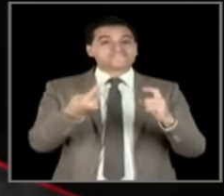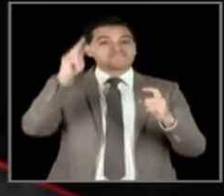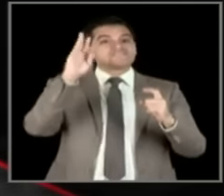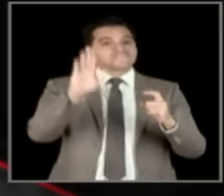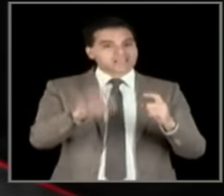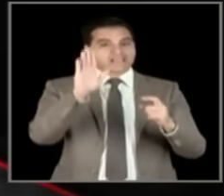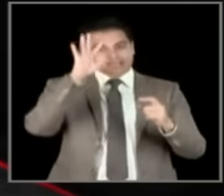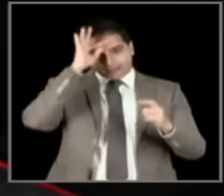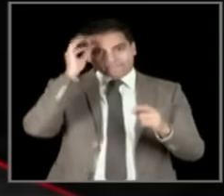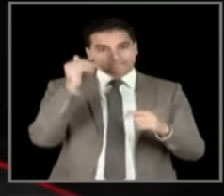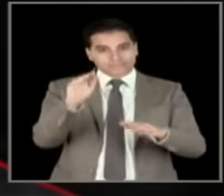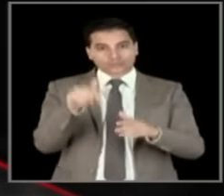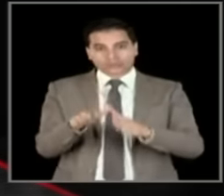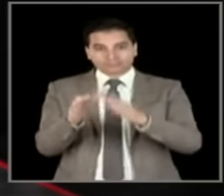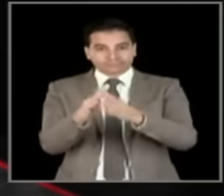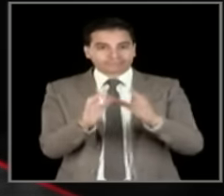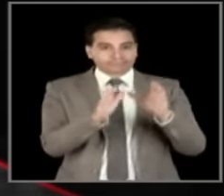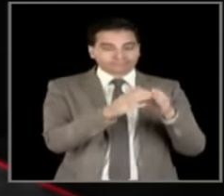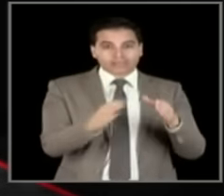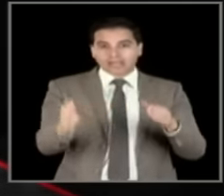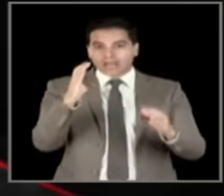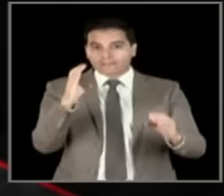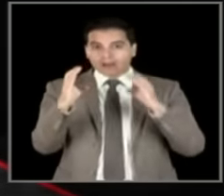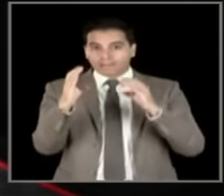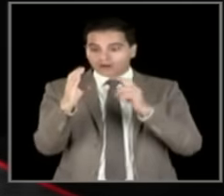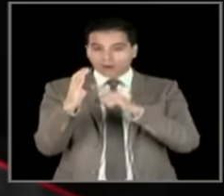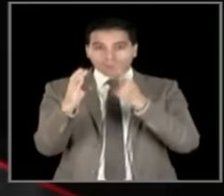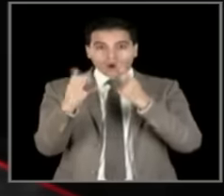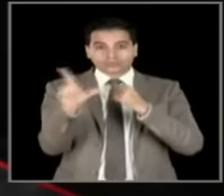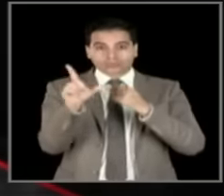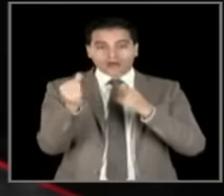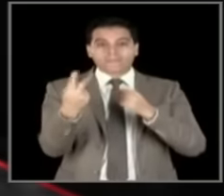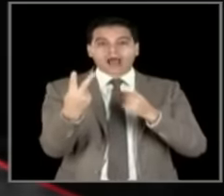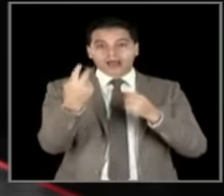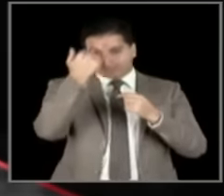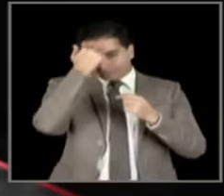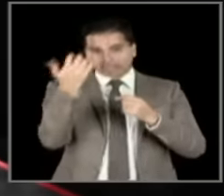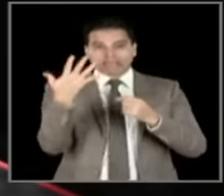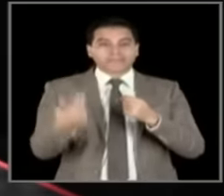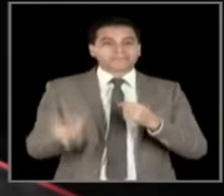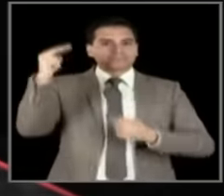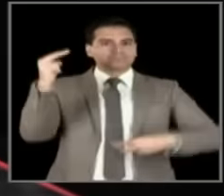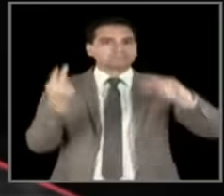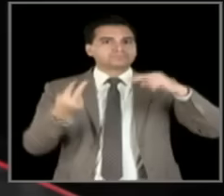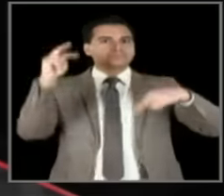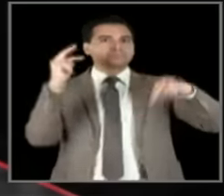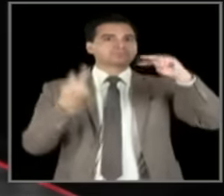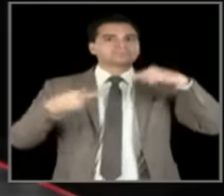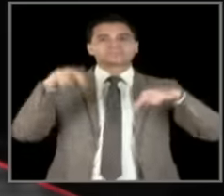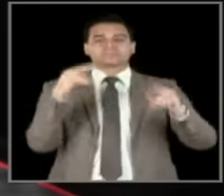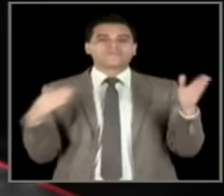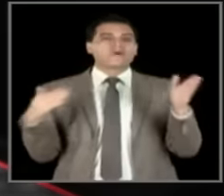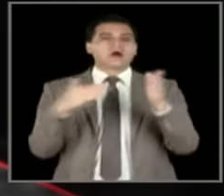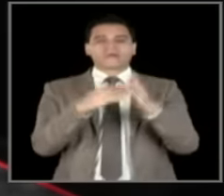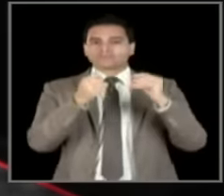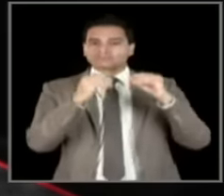مرحلة المجموعات كل نقطة بـ2000 جنيه، وحيتضاعف الرقم وصولا للمباراة النهائية. جميع المبالغ المالية